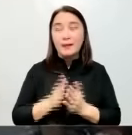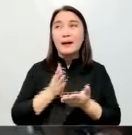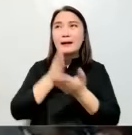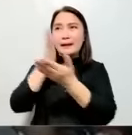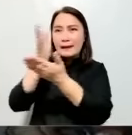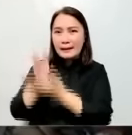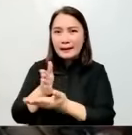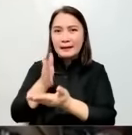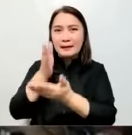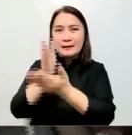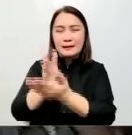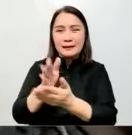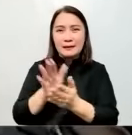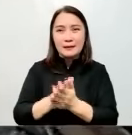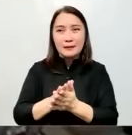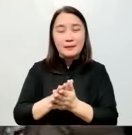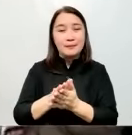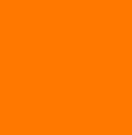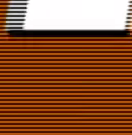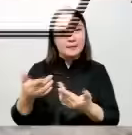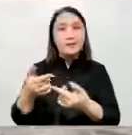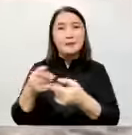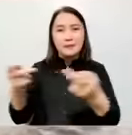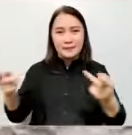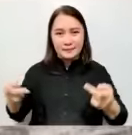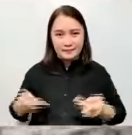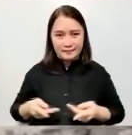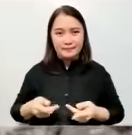itong naturang Ground Zero.